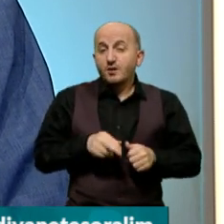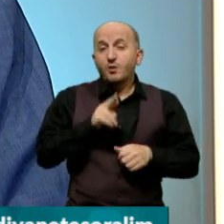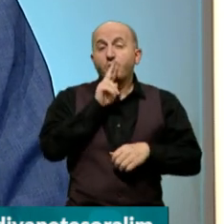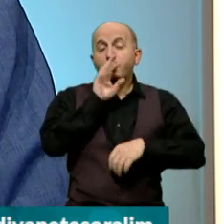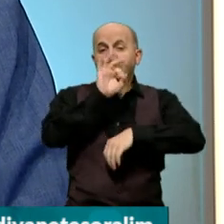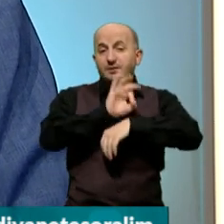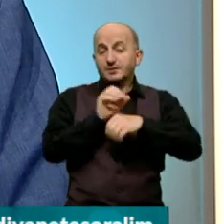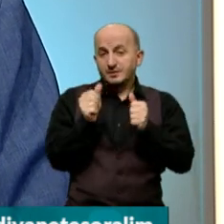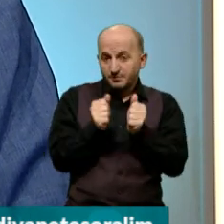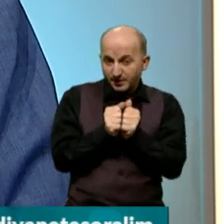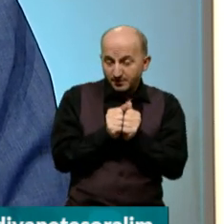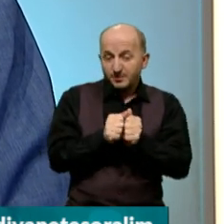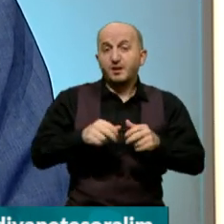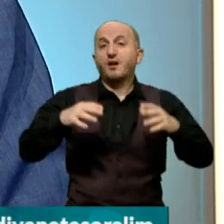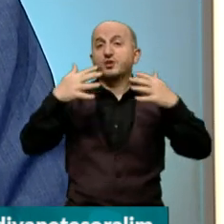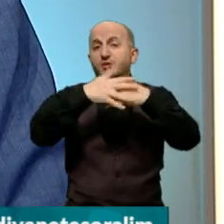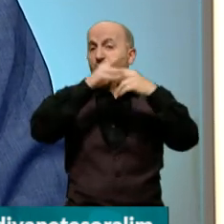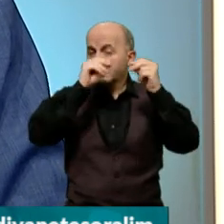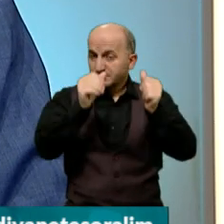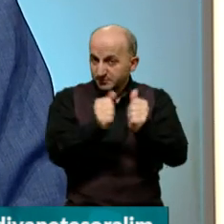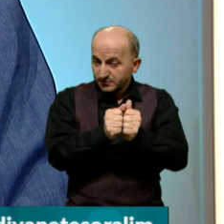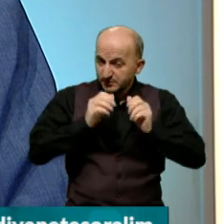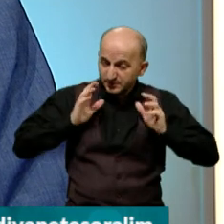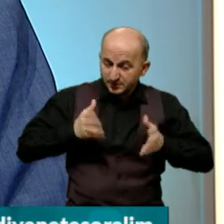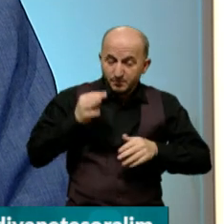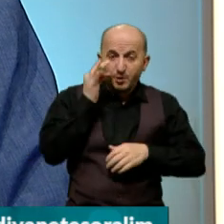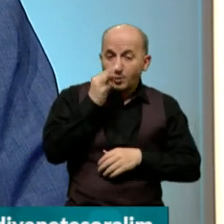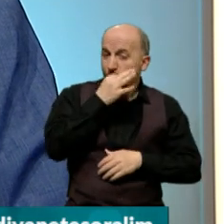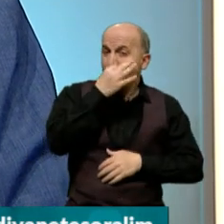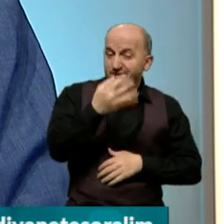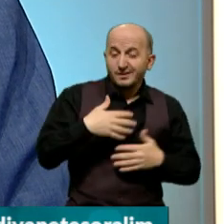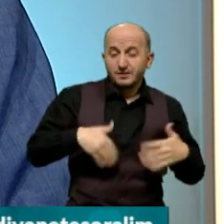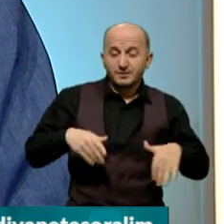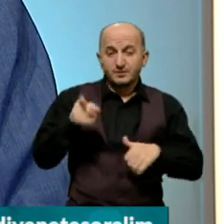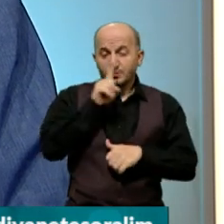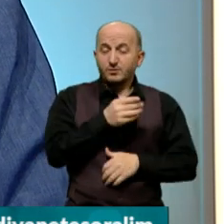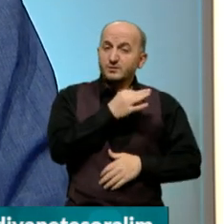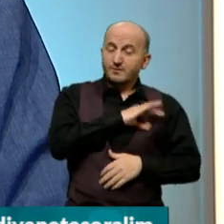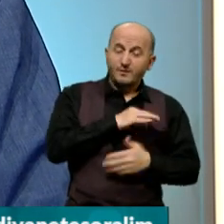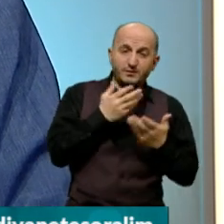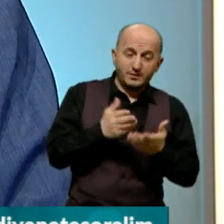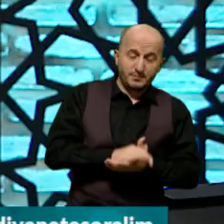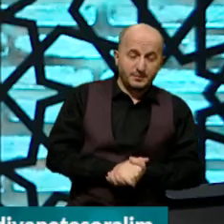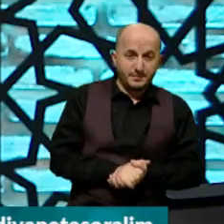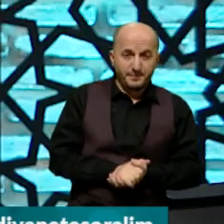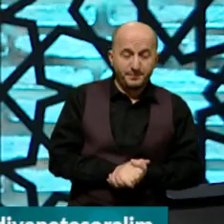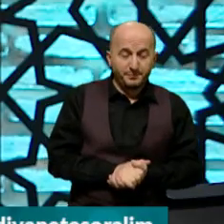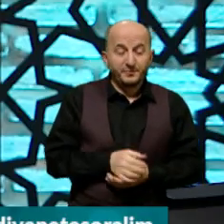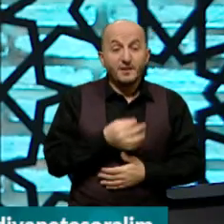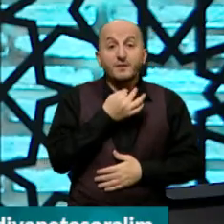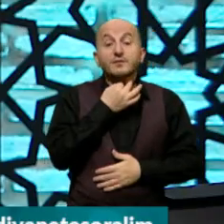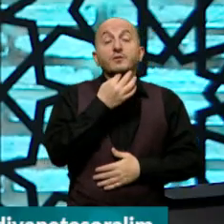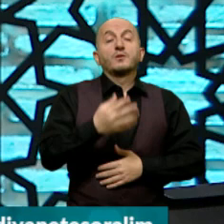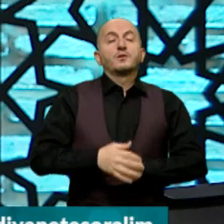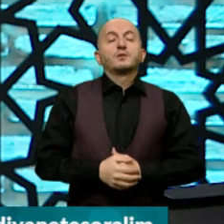ikindiyi bir cem etme ruhsatından, bu engelinden dolayı istifade edebilir kardeşimiz. Peki. Teşekkür ederiz